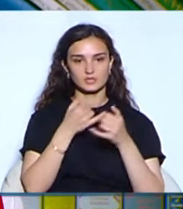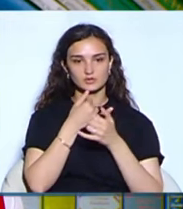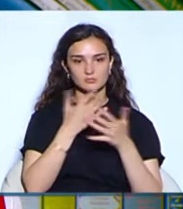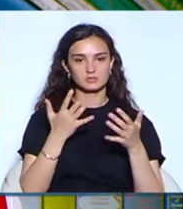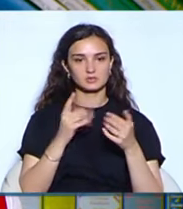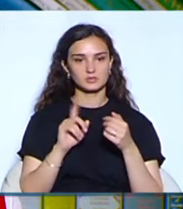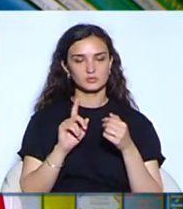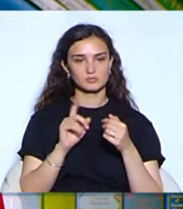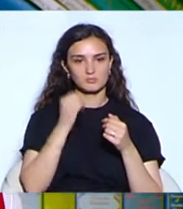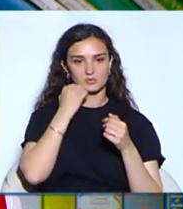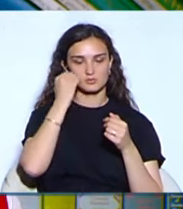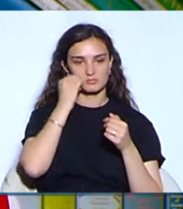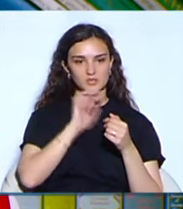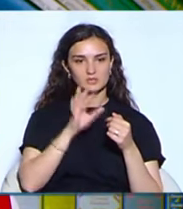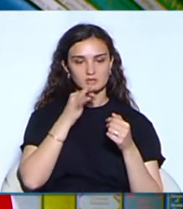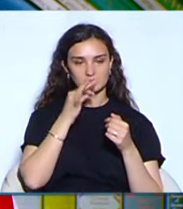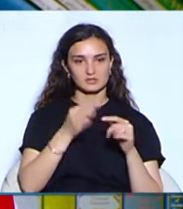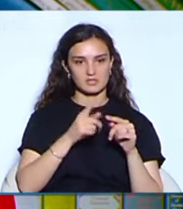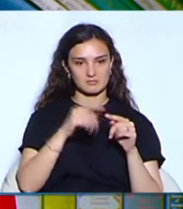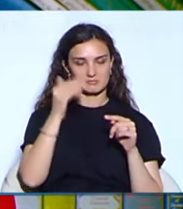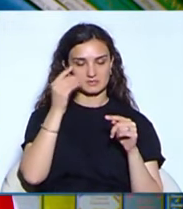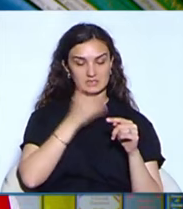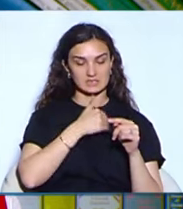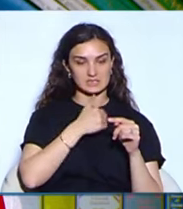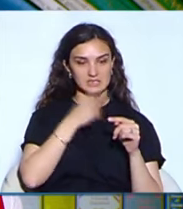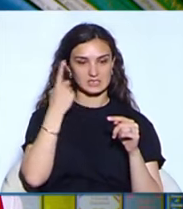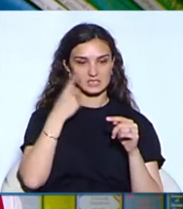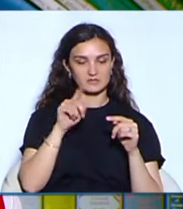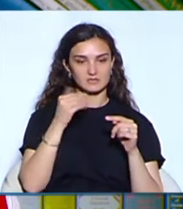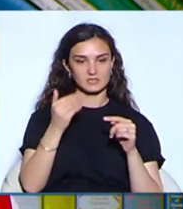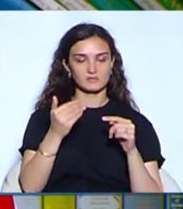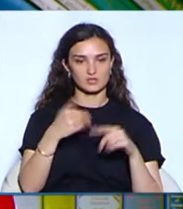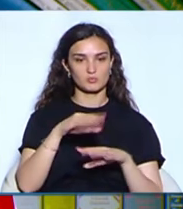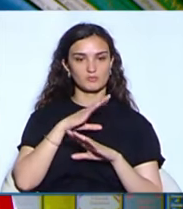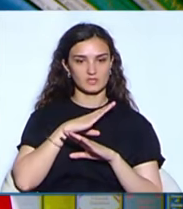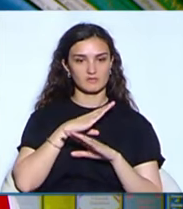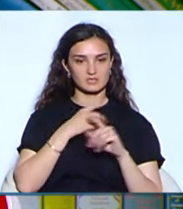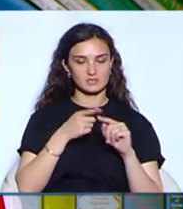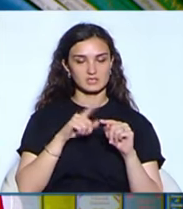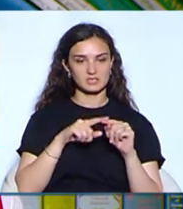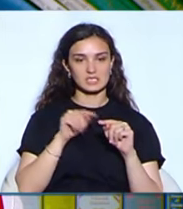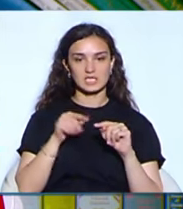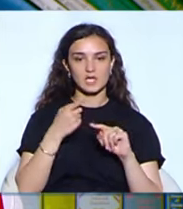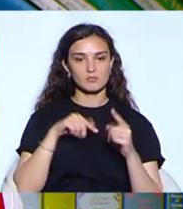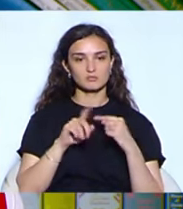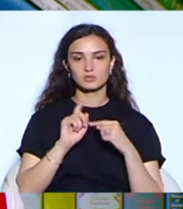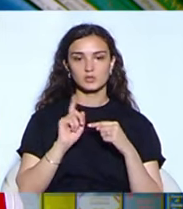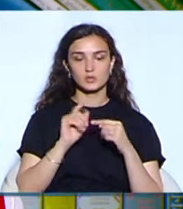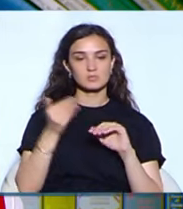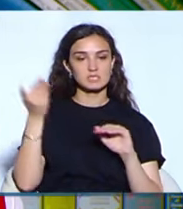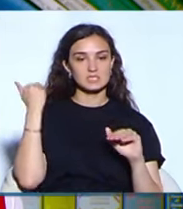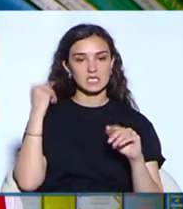რომ მადლობა არ გამოვხატო ამ ინიციატივისთვის, რომელიც თქვენ შემოგთავაზეთ, გამომდინარე იქიდან რომ აი მაგალითად